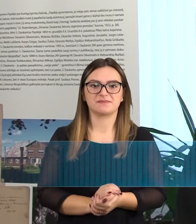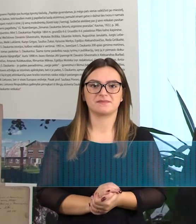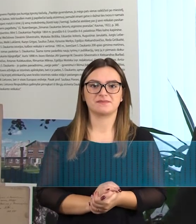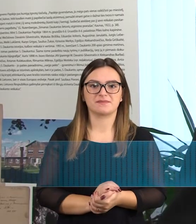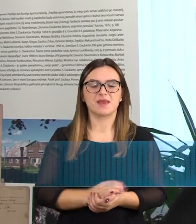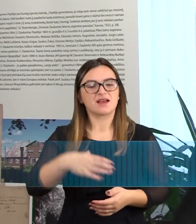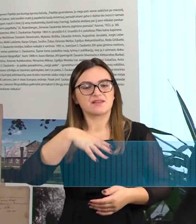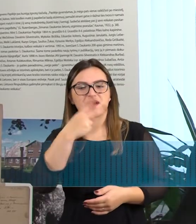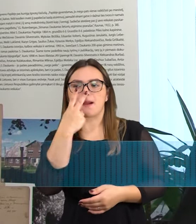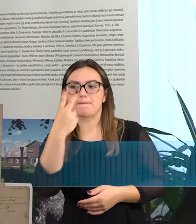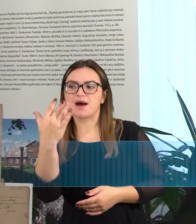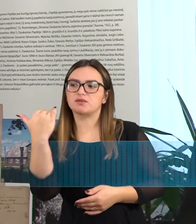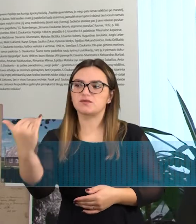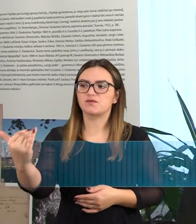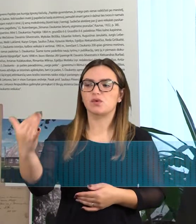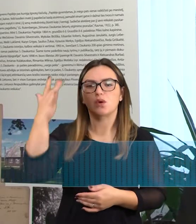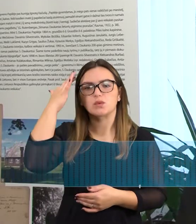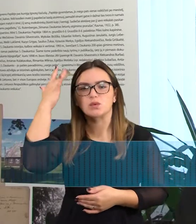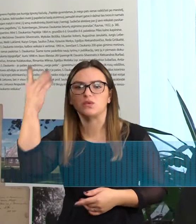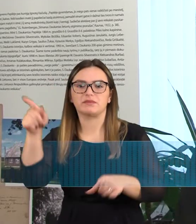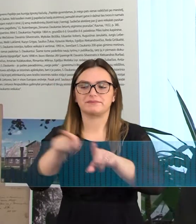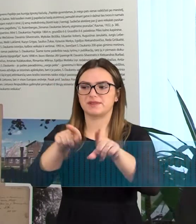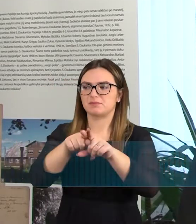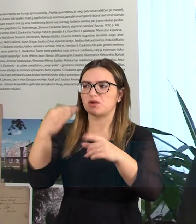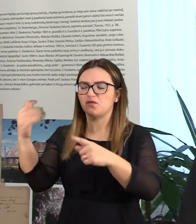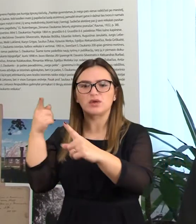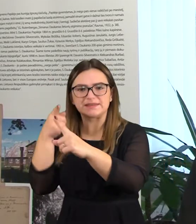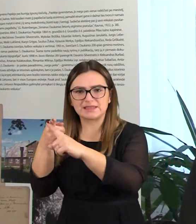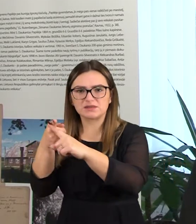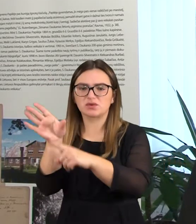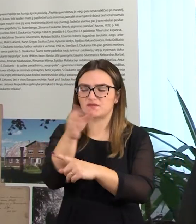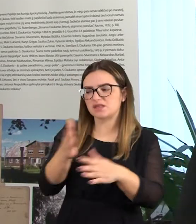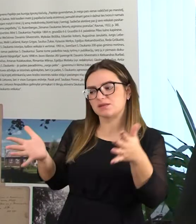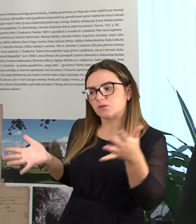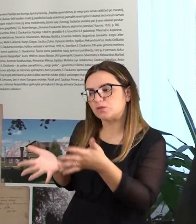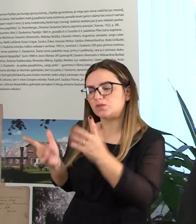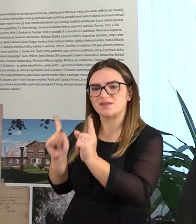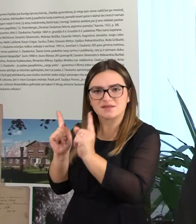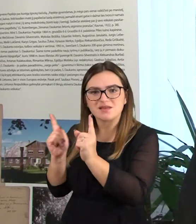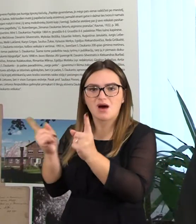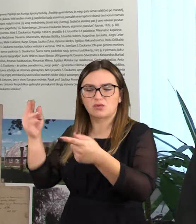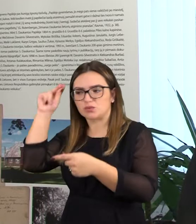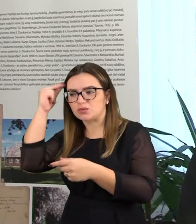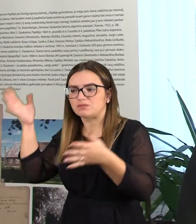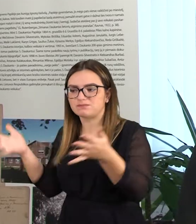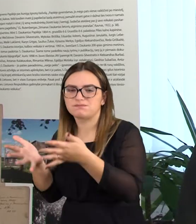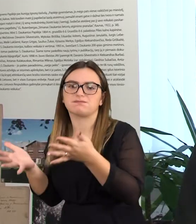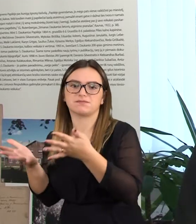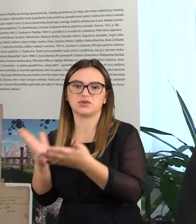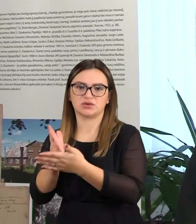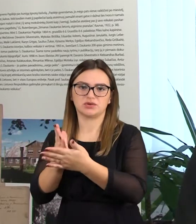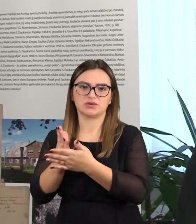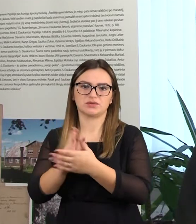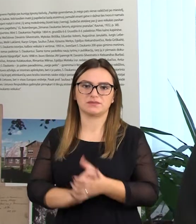jo mastą, užmojus, jie jį saugo ir globojo dėl to, kad tai sutapo ir su Motiejaus